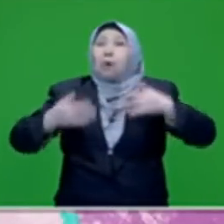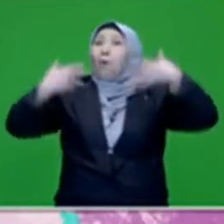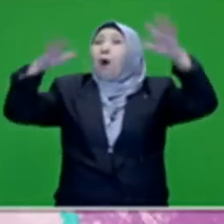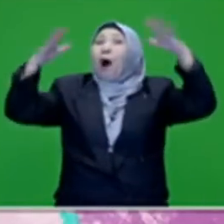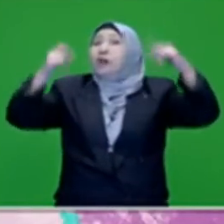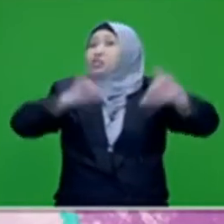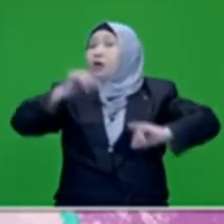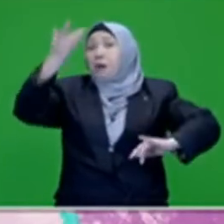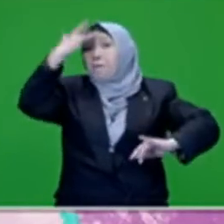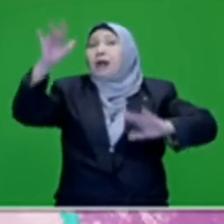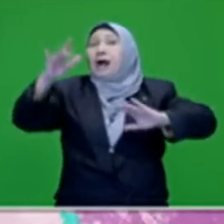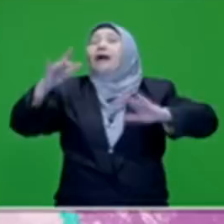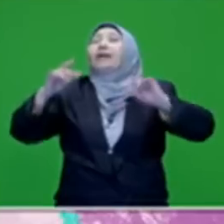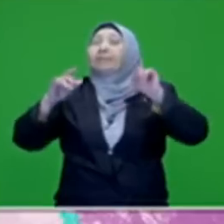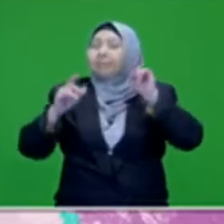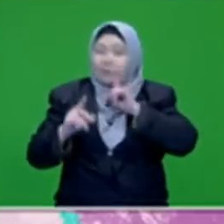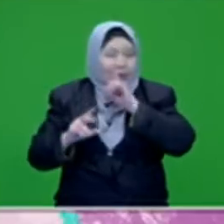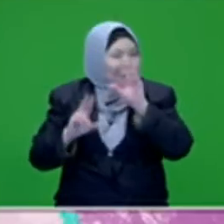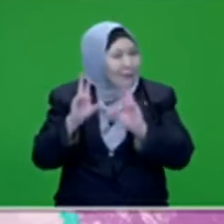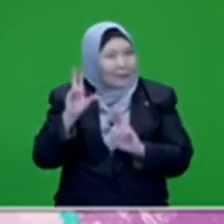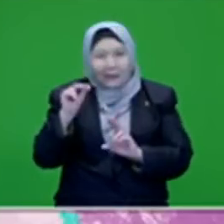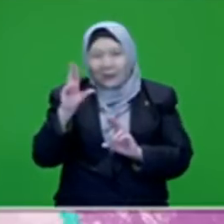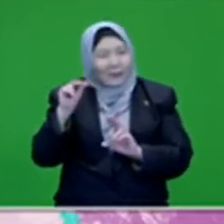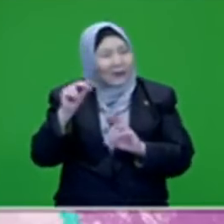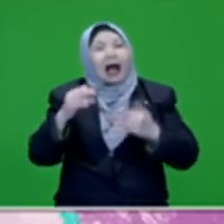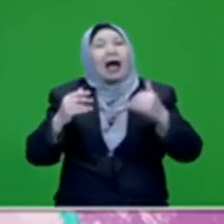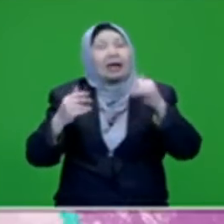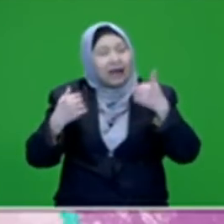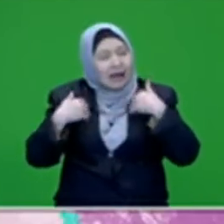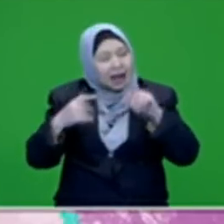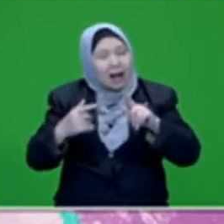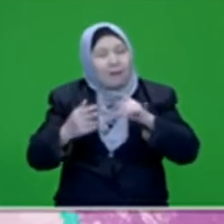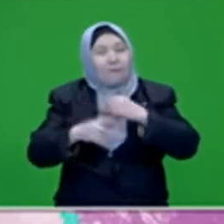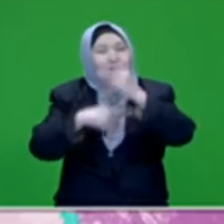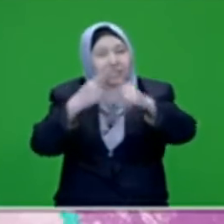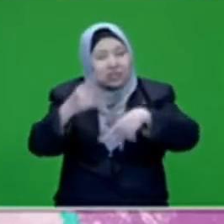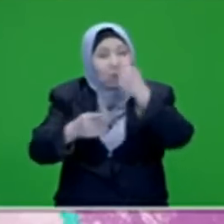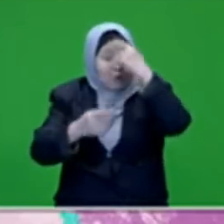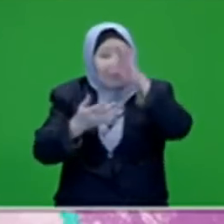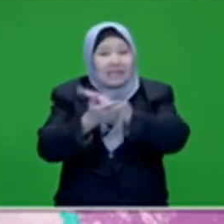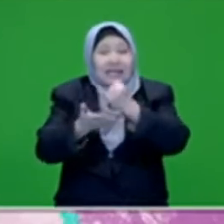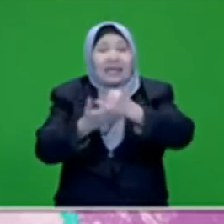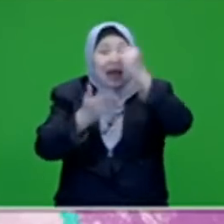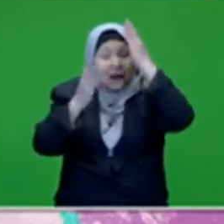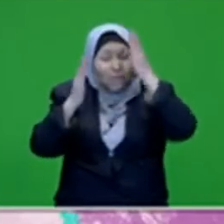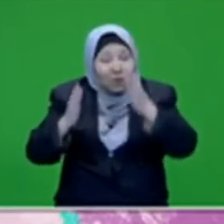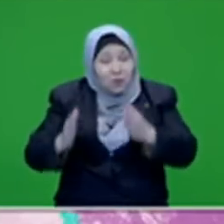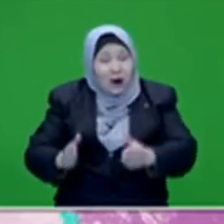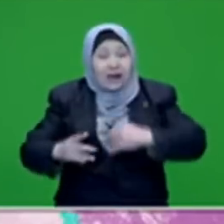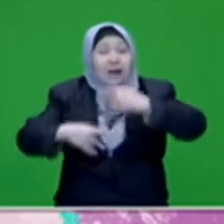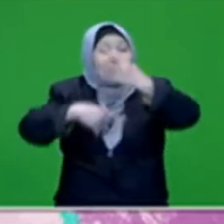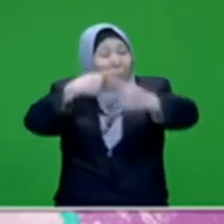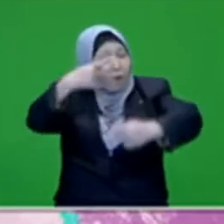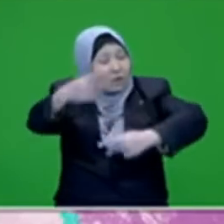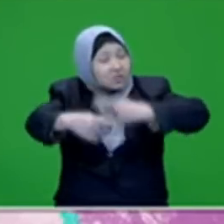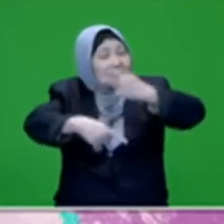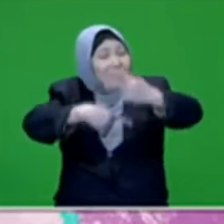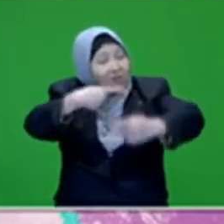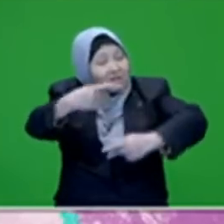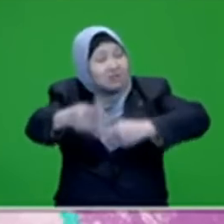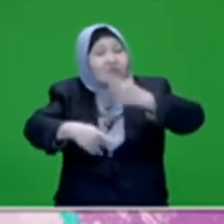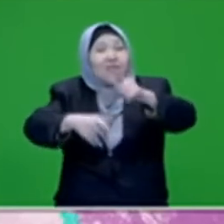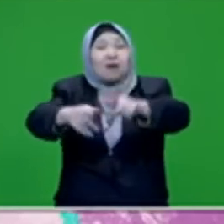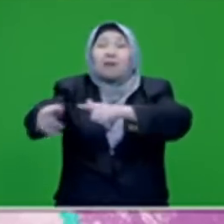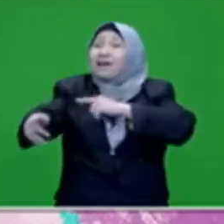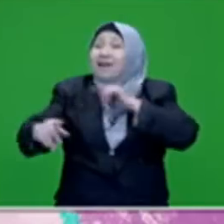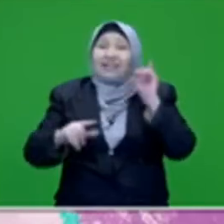Dia adalah proses. Ustaz Fazrul, menjadi ilmuwan untuk belajar, dia adalah proses. Proses yang berpanjangan. Dia